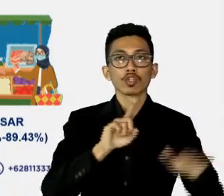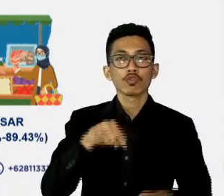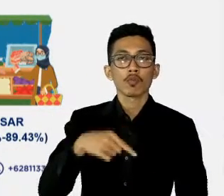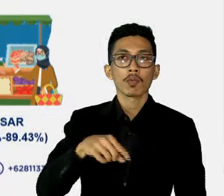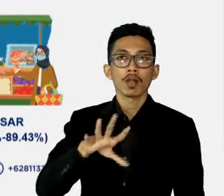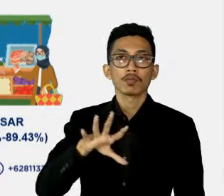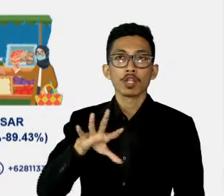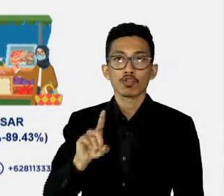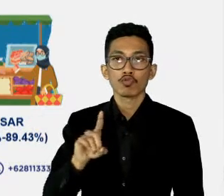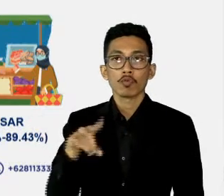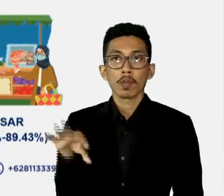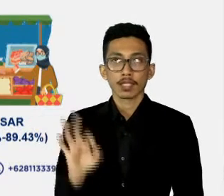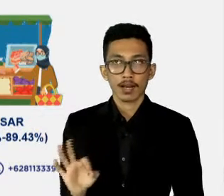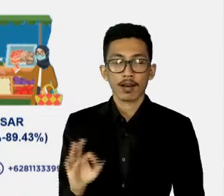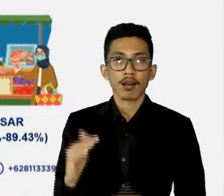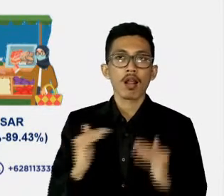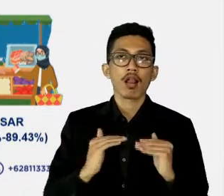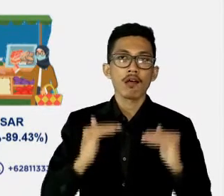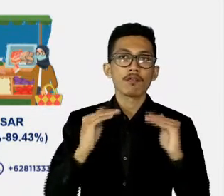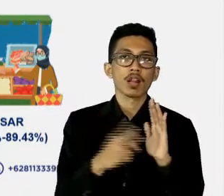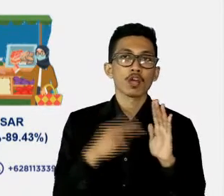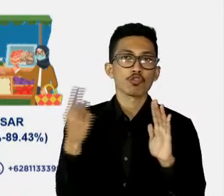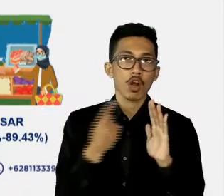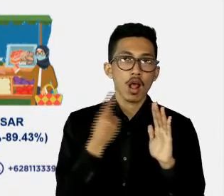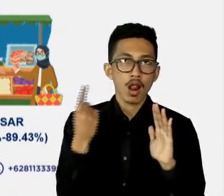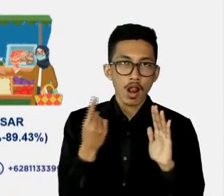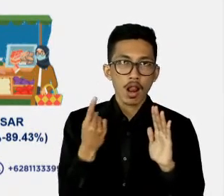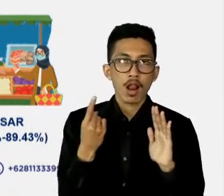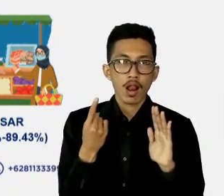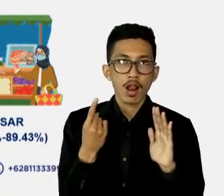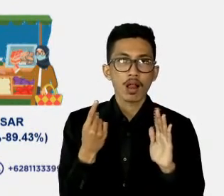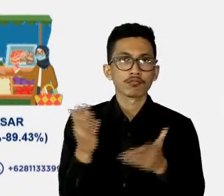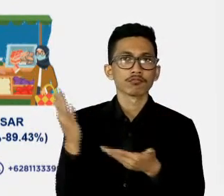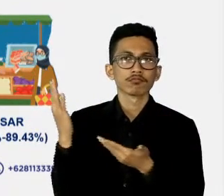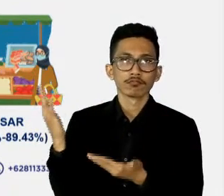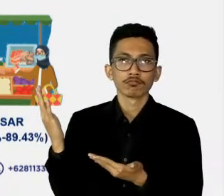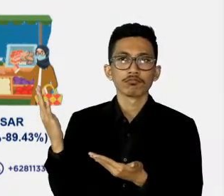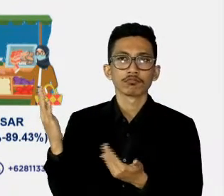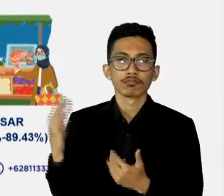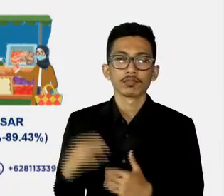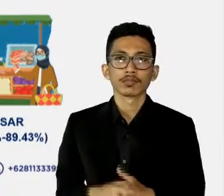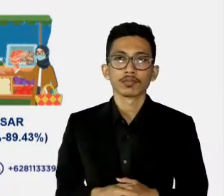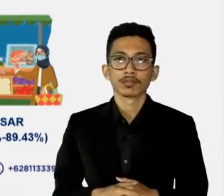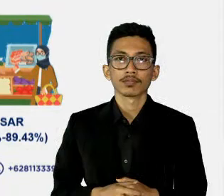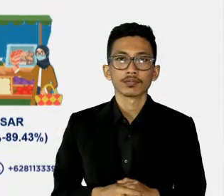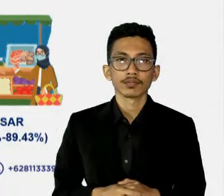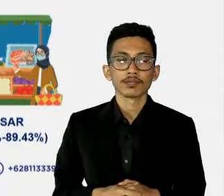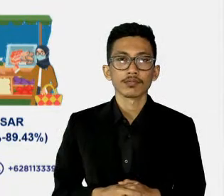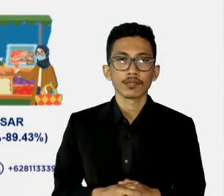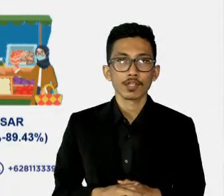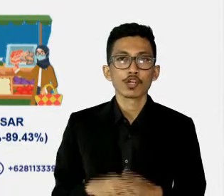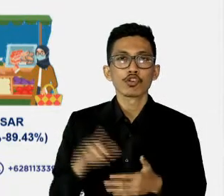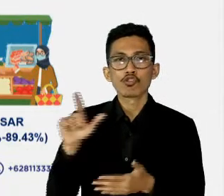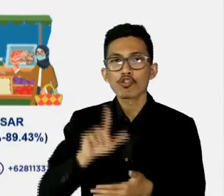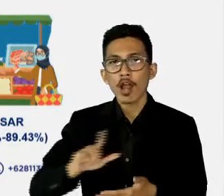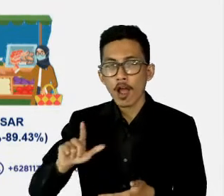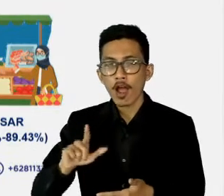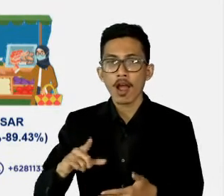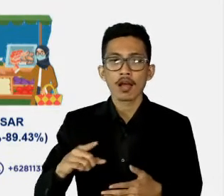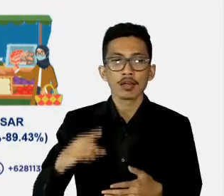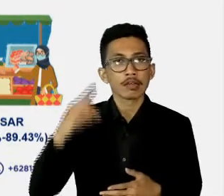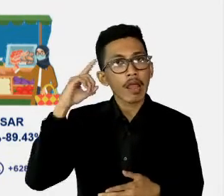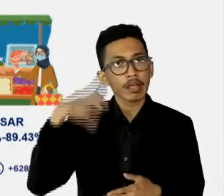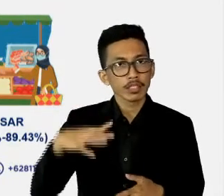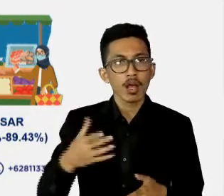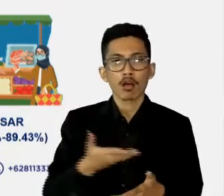71,51%, ini levelnya nasional, kita ingatkan lagi secara nasional, angkanya seperti ini, di mana cakupan kelurahan dan desa yang menjaga